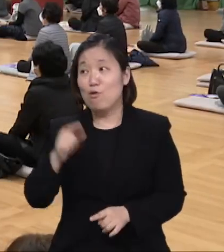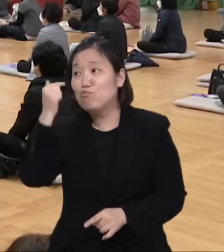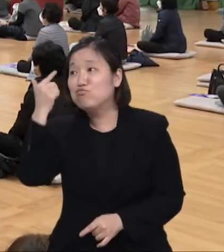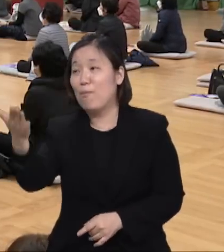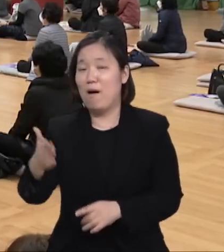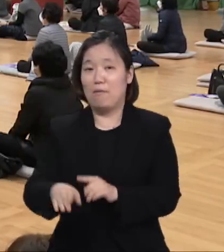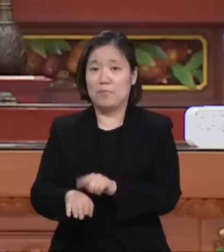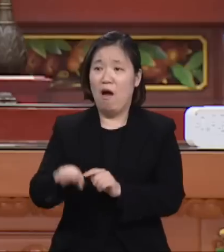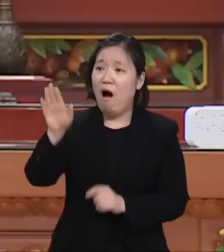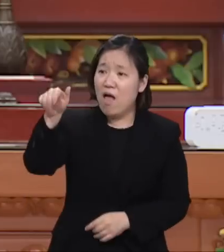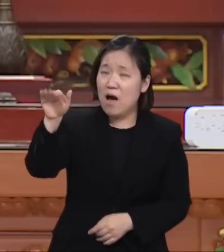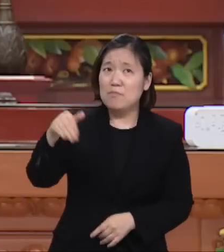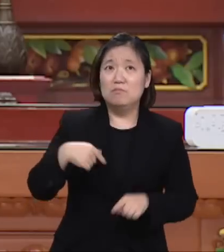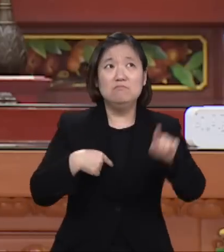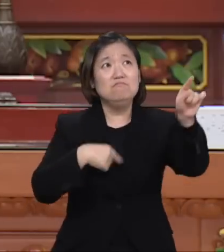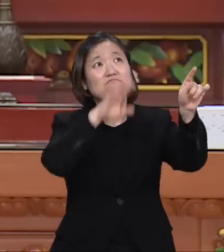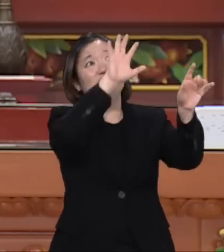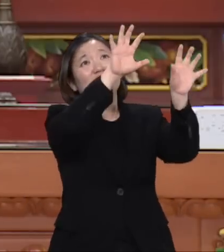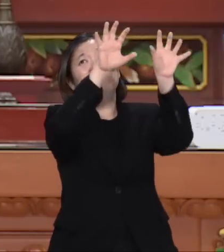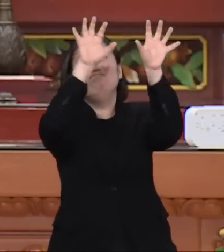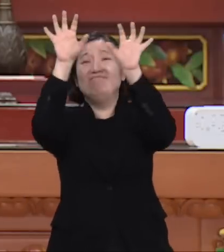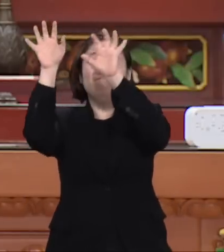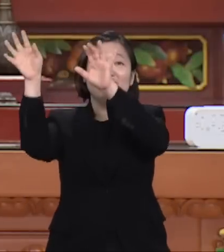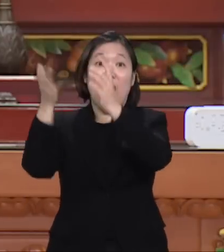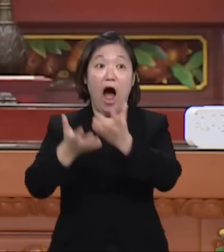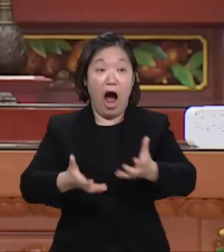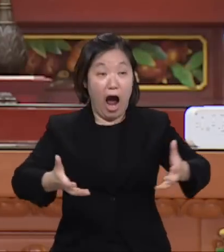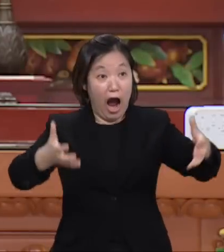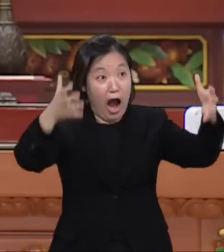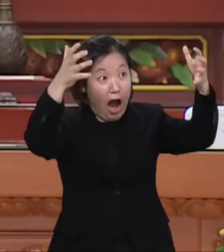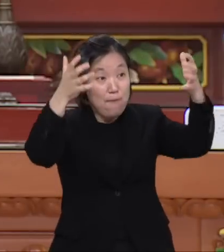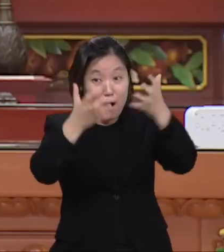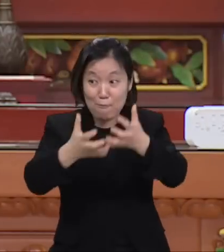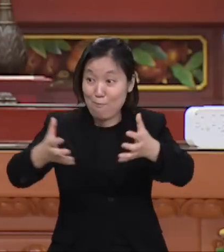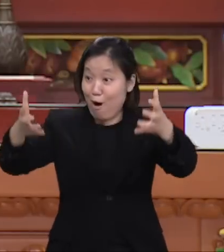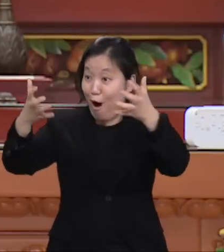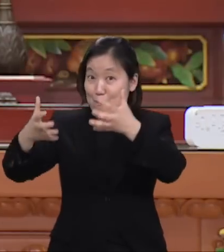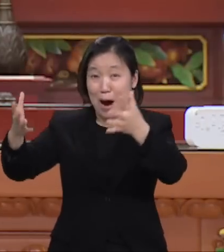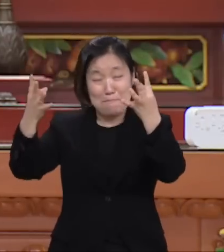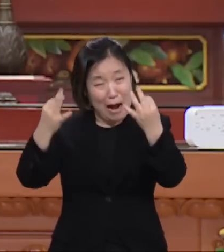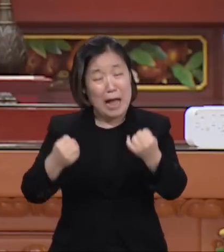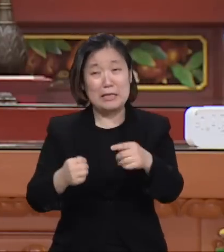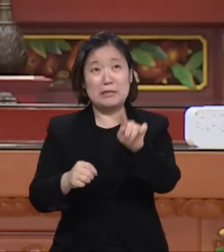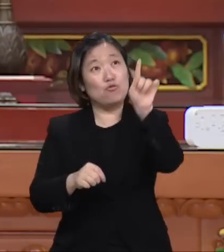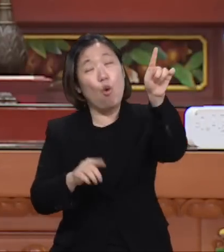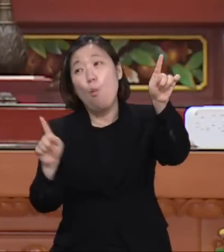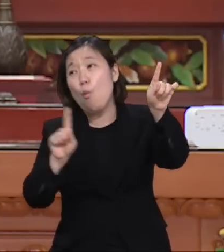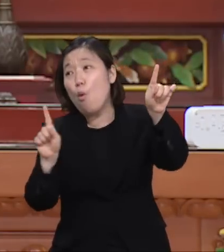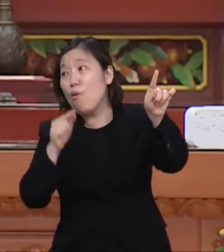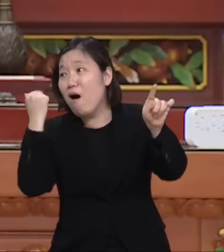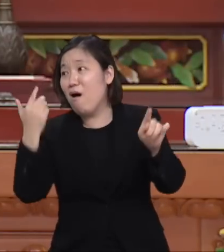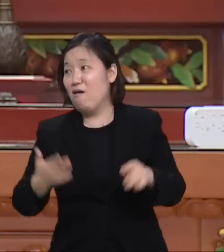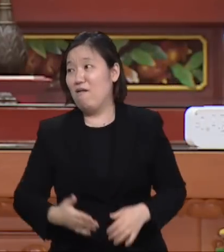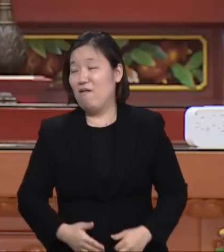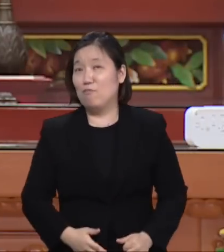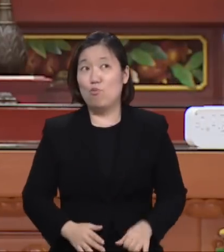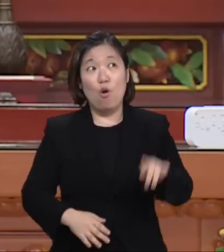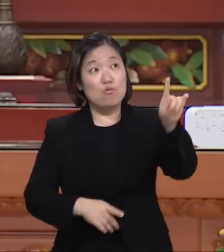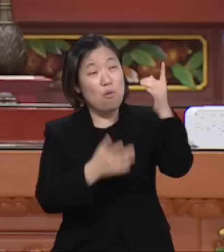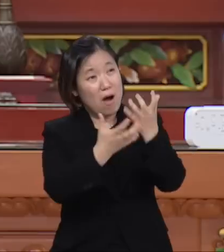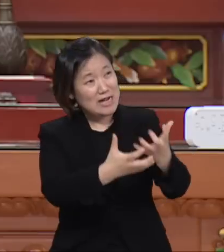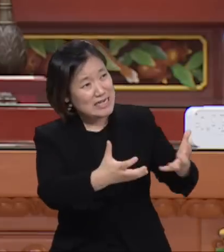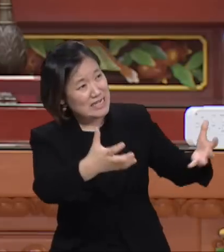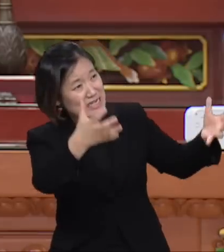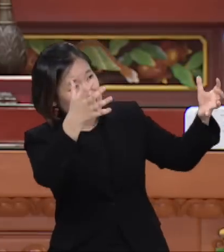요 천장에 매달려 있는이 수많은 자료들은 다 뭡니까 왜 어떤 자료는 크고 어떤 자료는